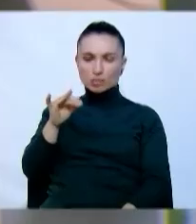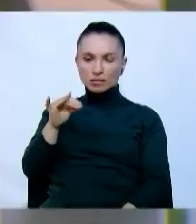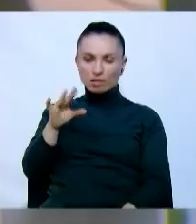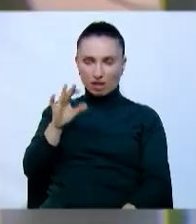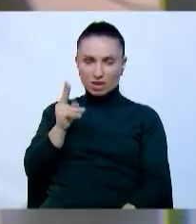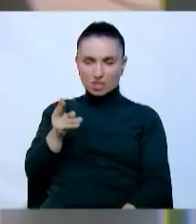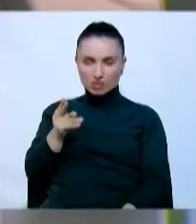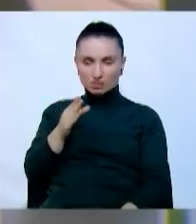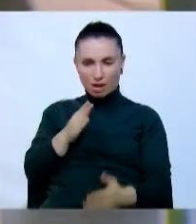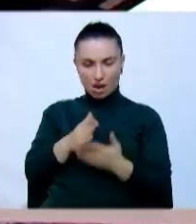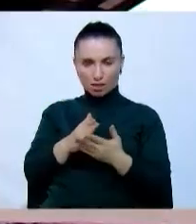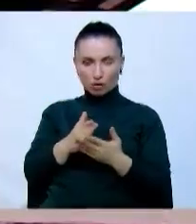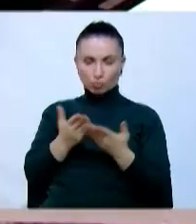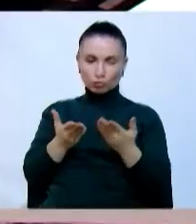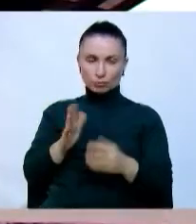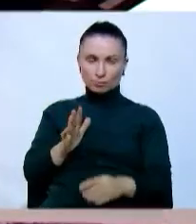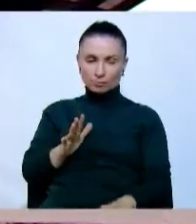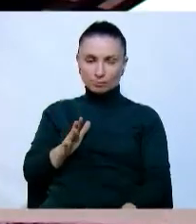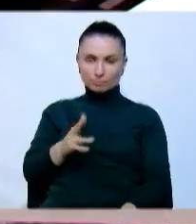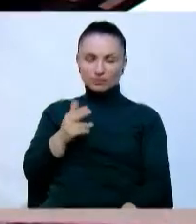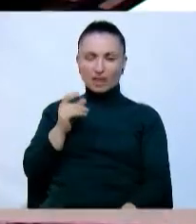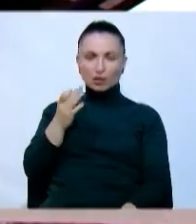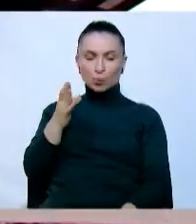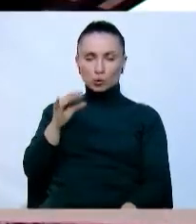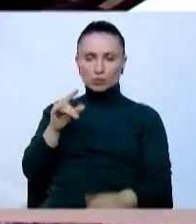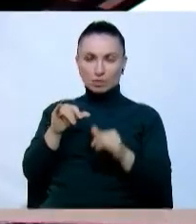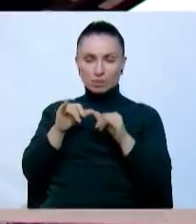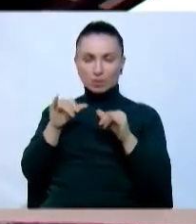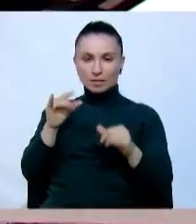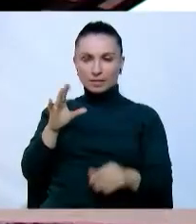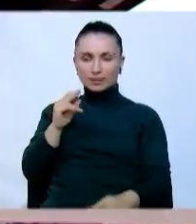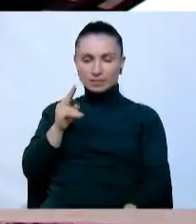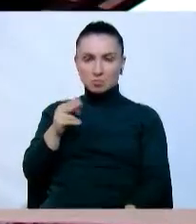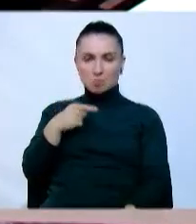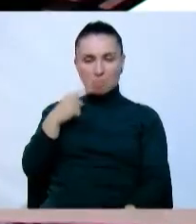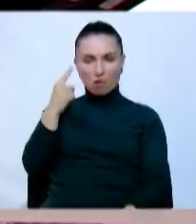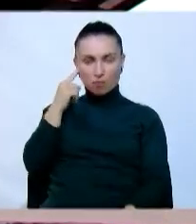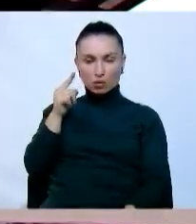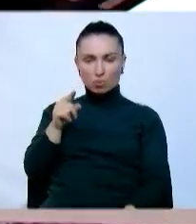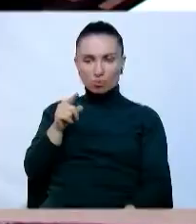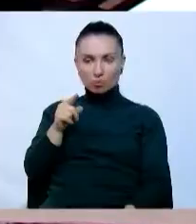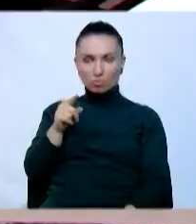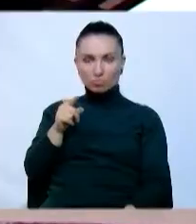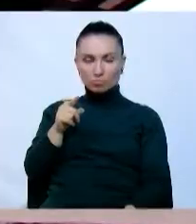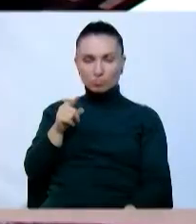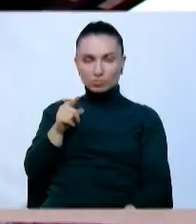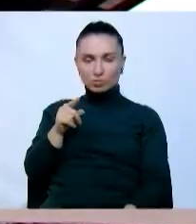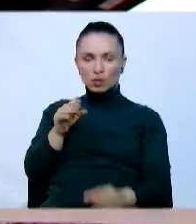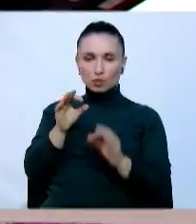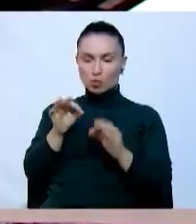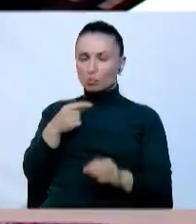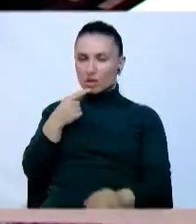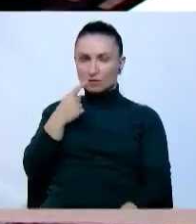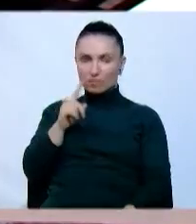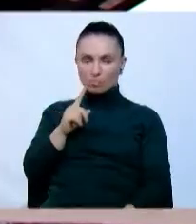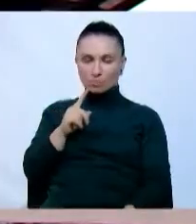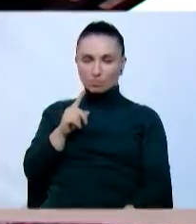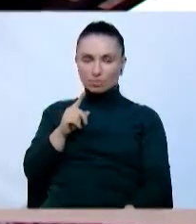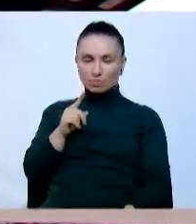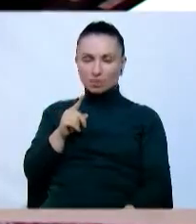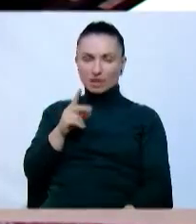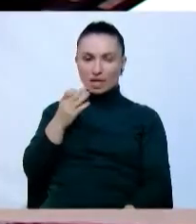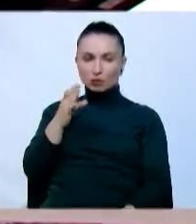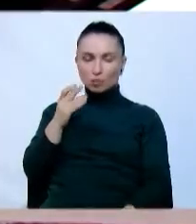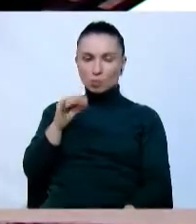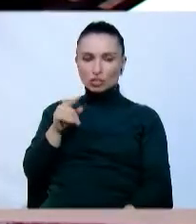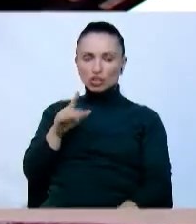მართლაც ასეა თუ არა? ნახეთ, კერატოკონუსის განვითარების რისკი, მე ვფიქრობ, ეს ორნათქომი არ იქნება. გადაჭარბებულია.